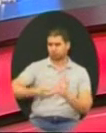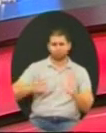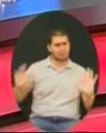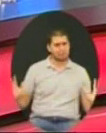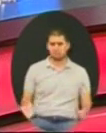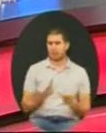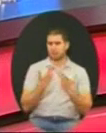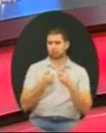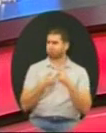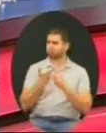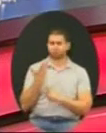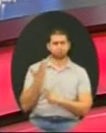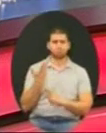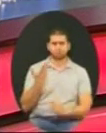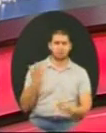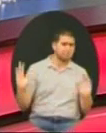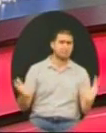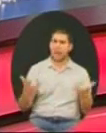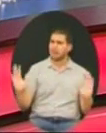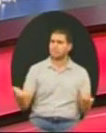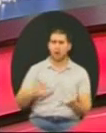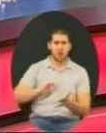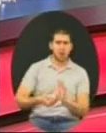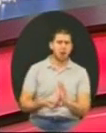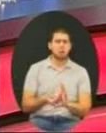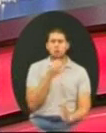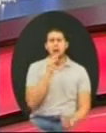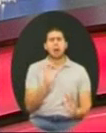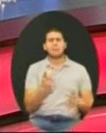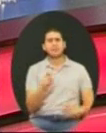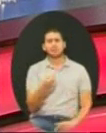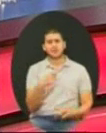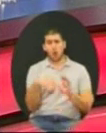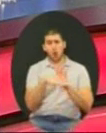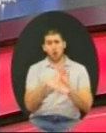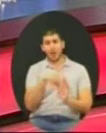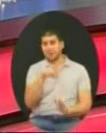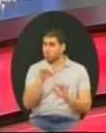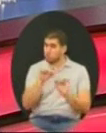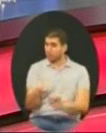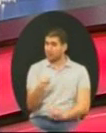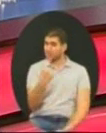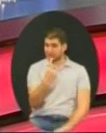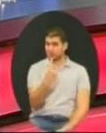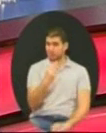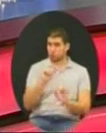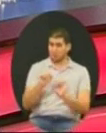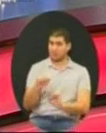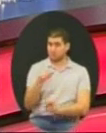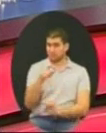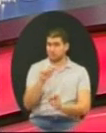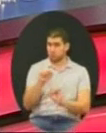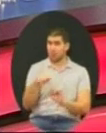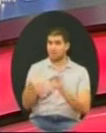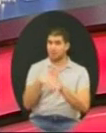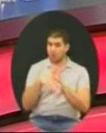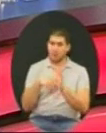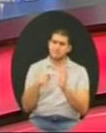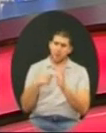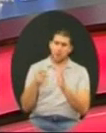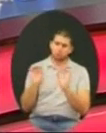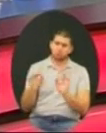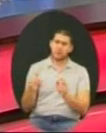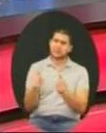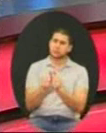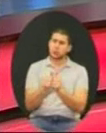במהירות, בדברים, אתה יודע, מהר, מהר, מהר. למה דווקא על החוק הזה שאתם תומכים בו? אגב, אתם תומכים בחוק הזה כי הוא למען